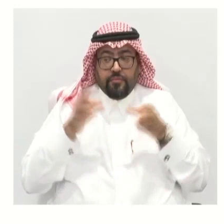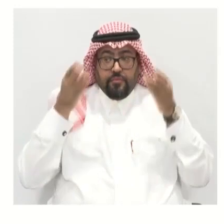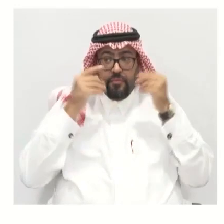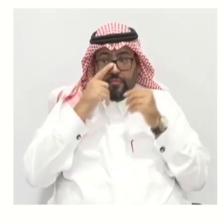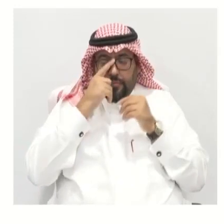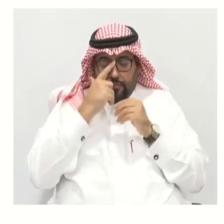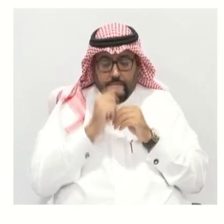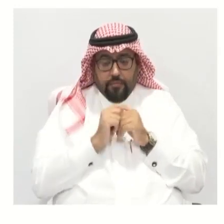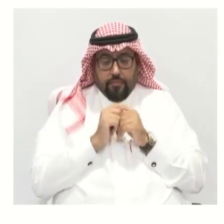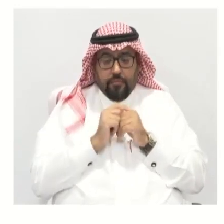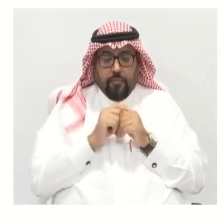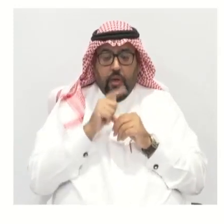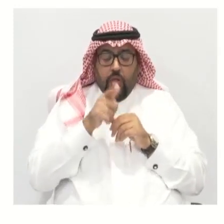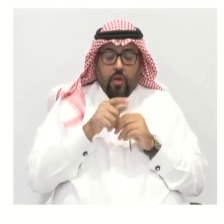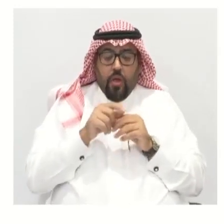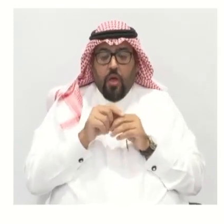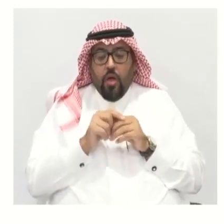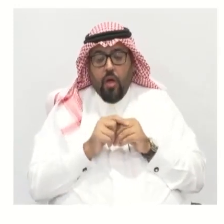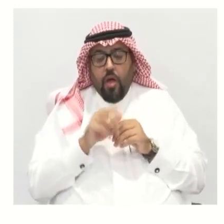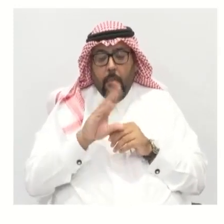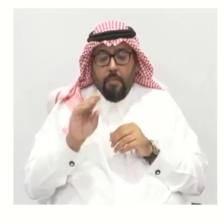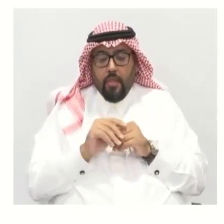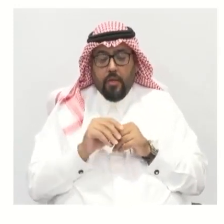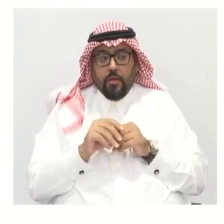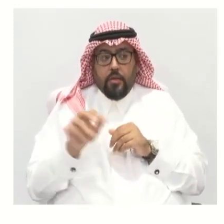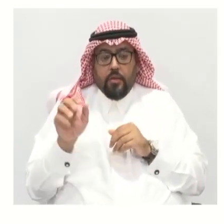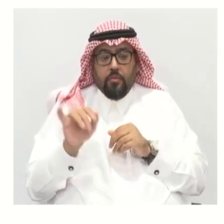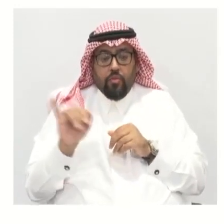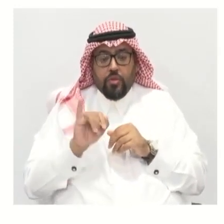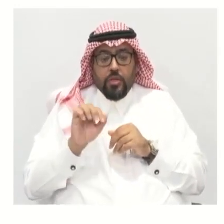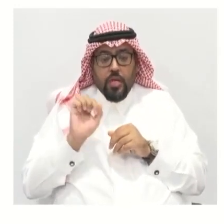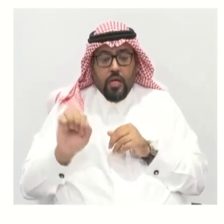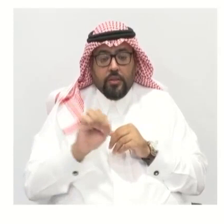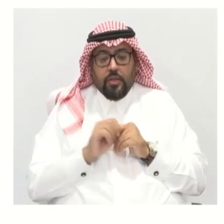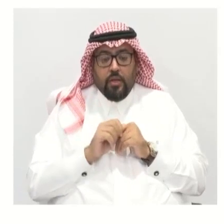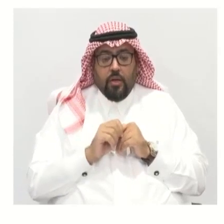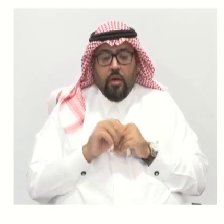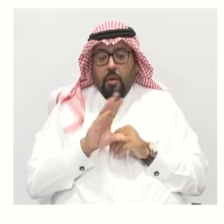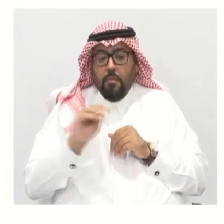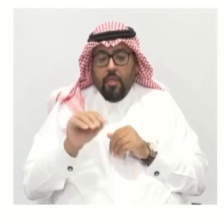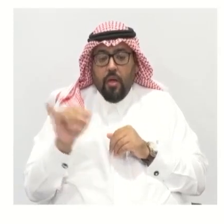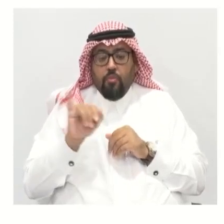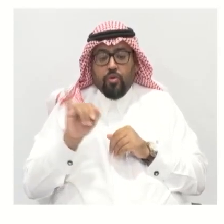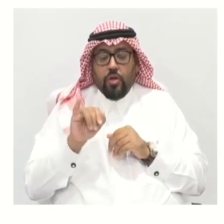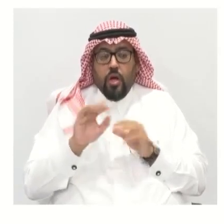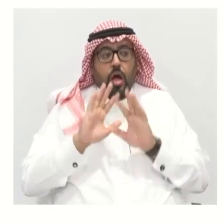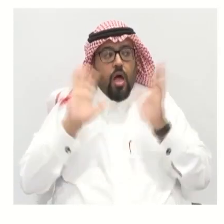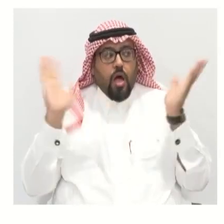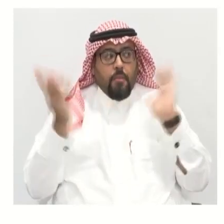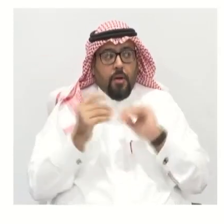سبق دراسته اذكر او اذكري امثله لمؤسسات خاصه وامثله لمؤسسات